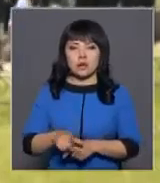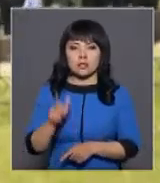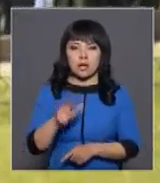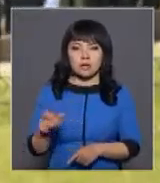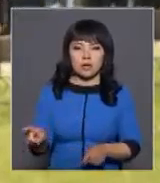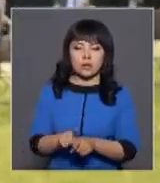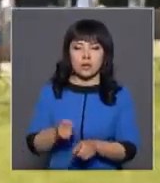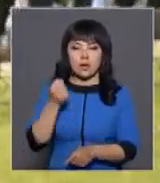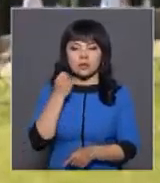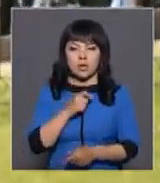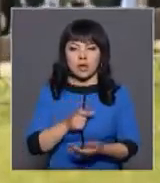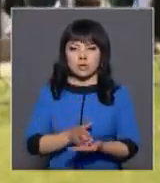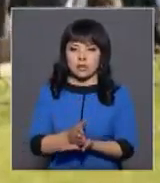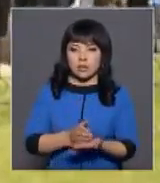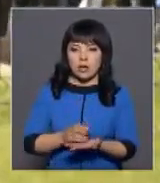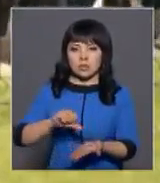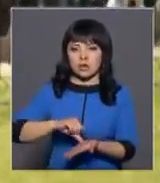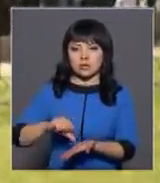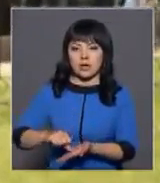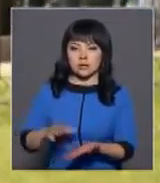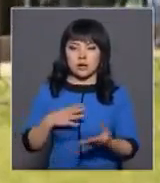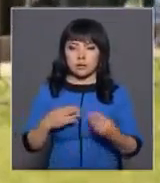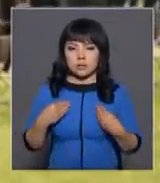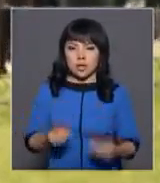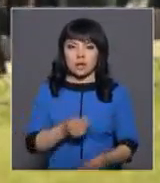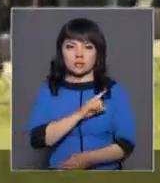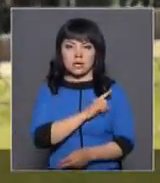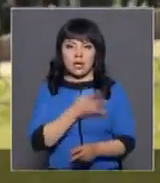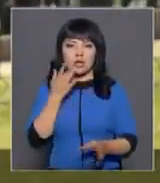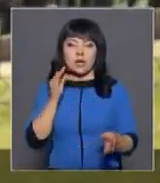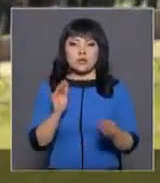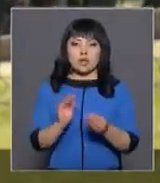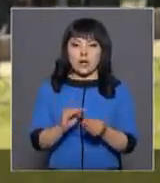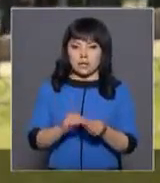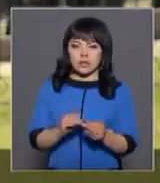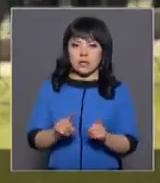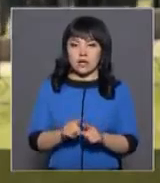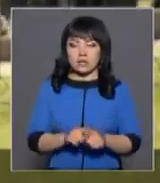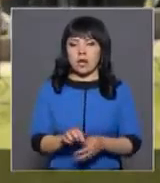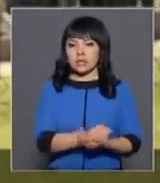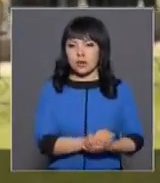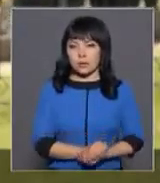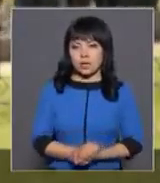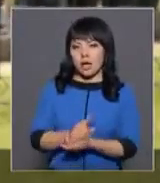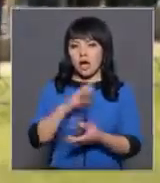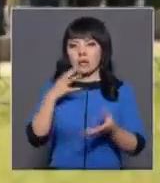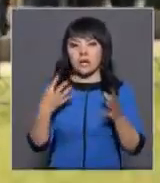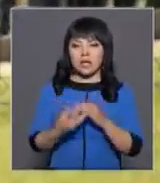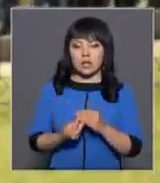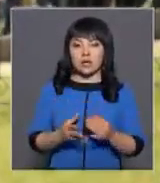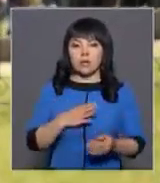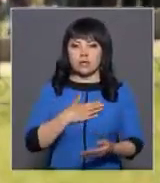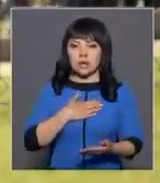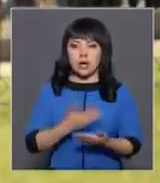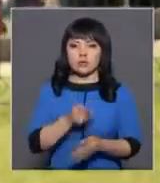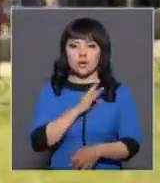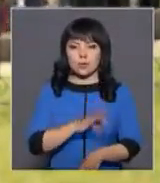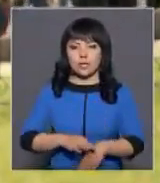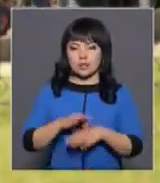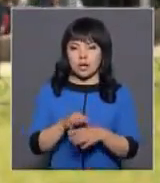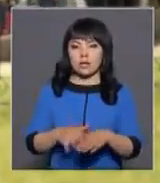үшін емес, еліміздің елдігіне, ертең тұрақтылығына, ынтымағына, бірлігіне үлкен септігі